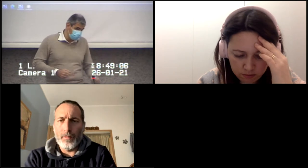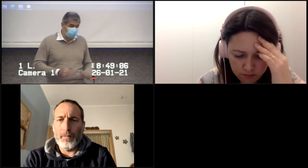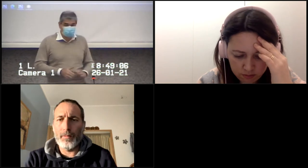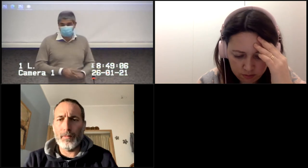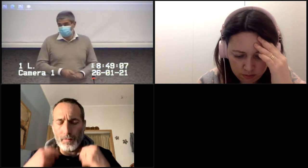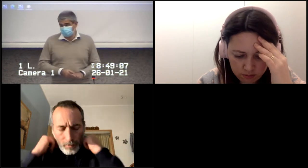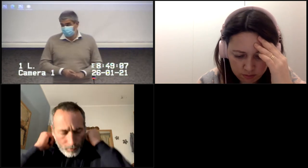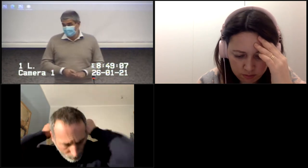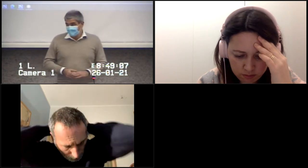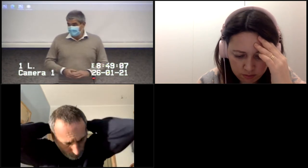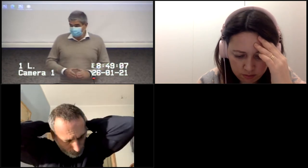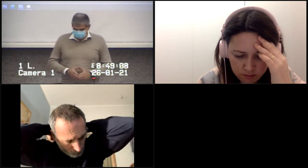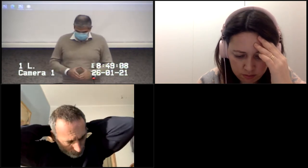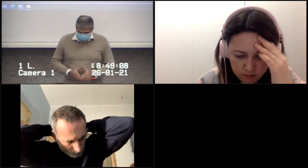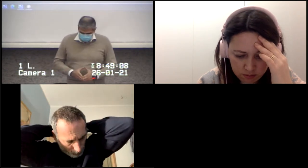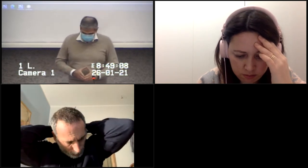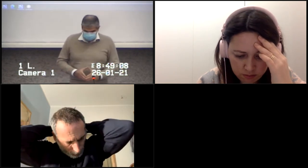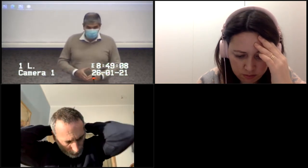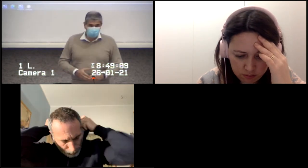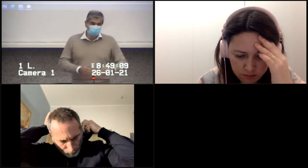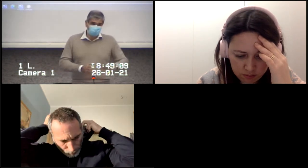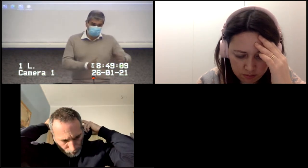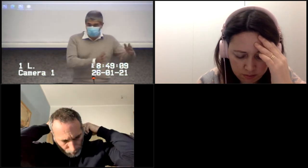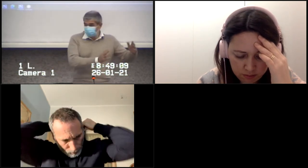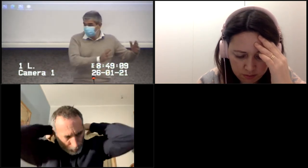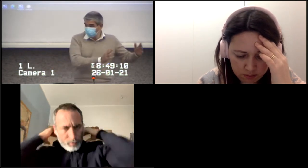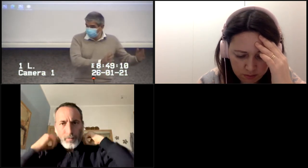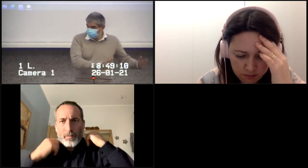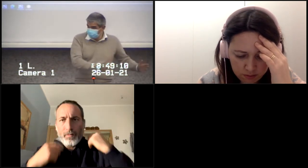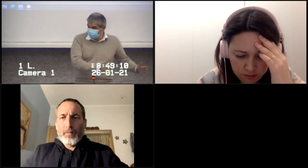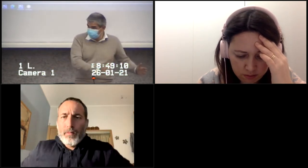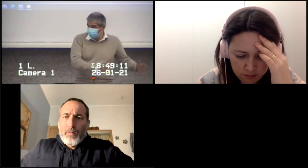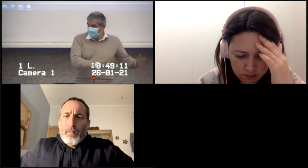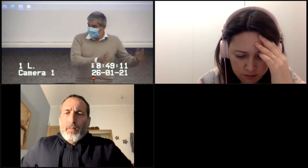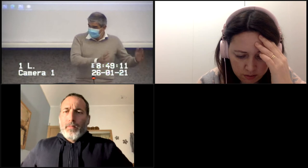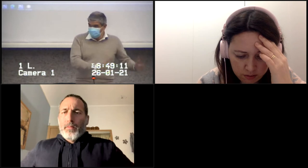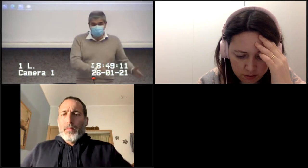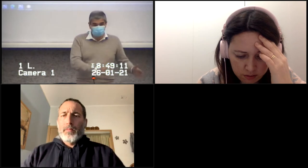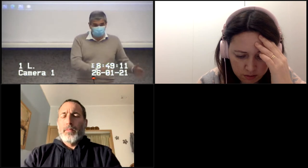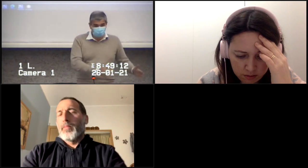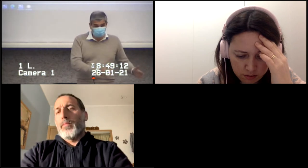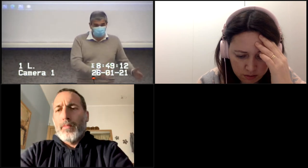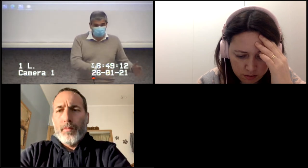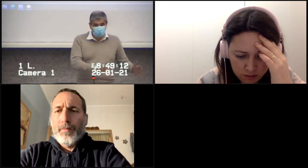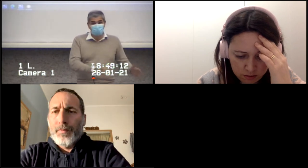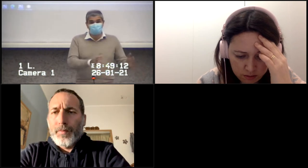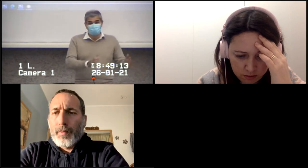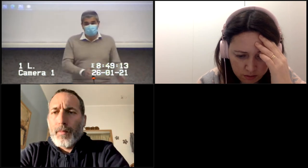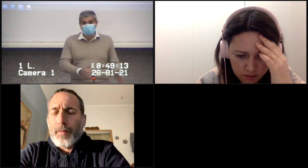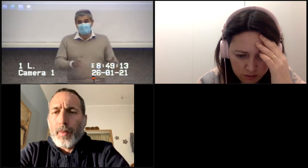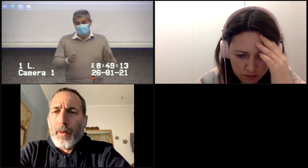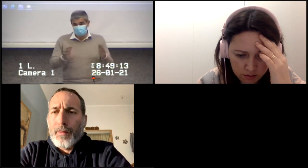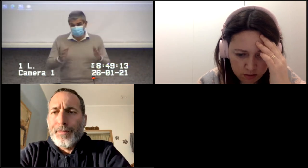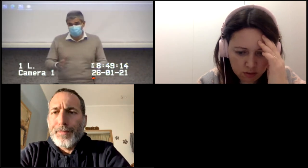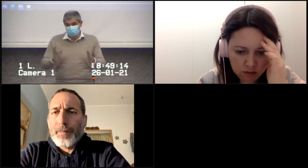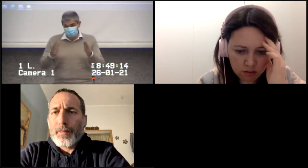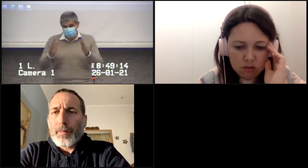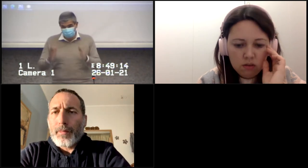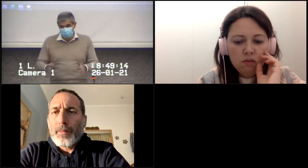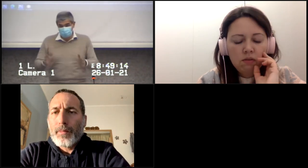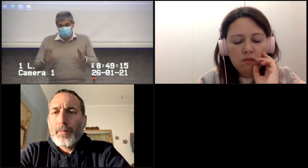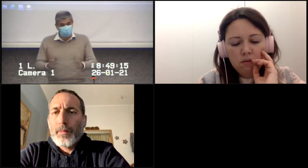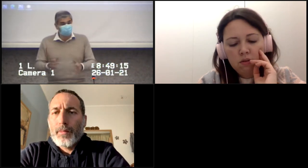impianto normativo che è stato deliberato dalla regione che della precedente delibera di consiglio comunale che già ha